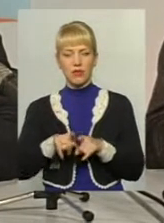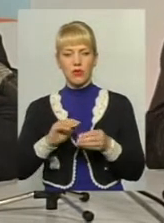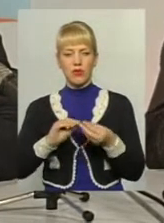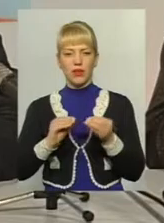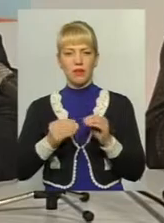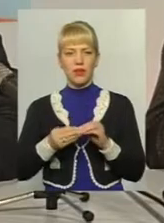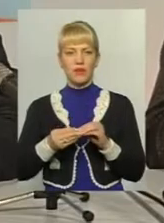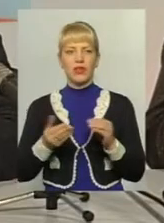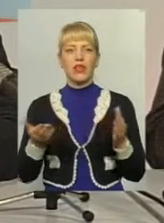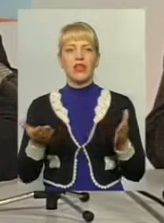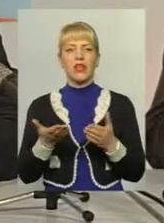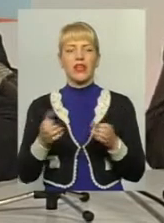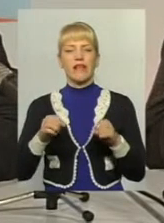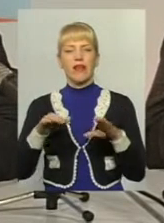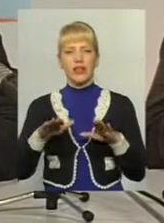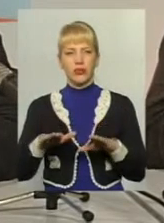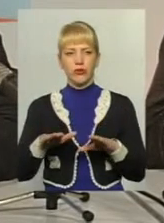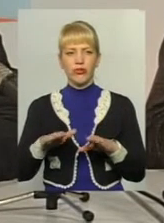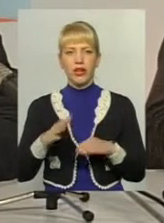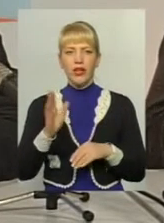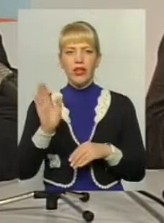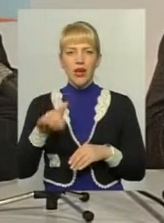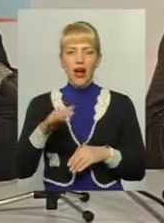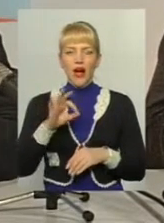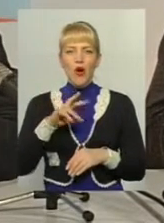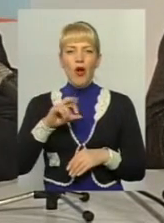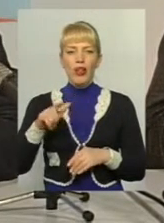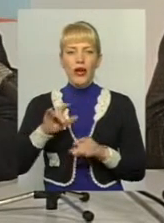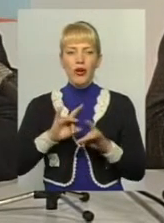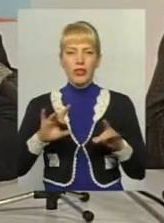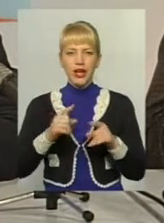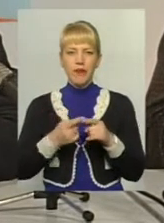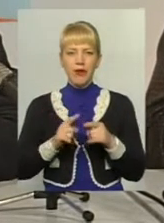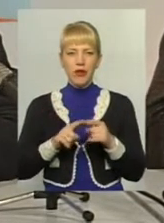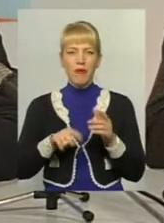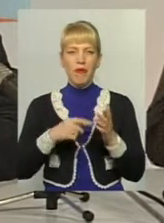є такі по діючим ОСББ, є так само проблеми по